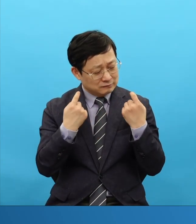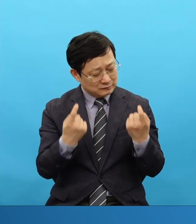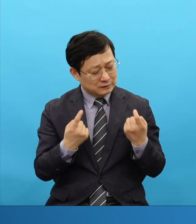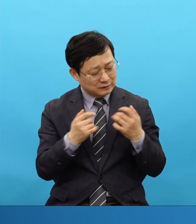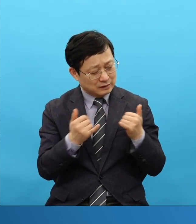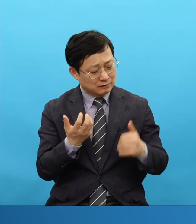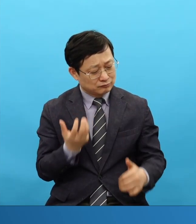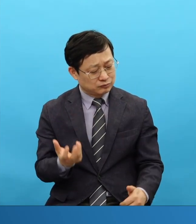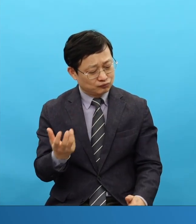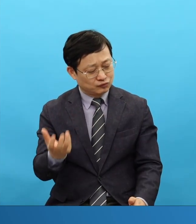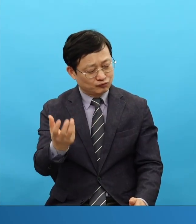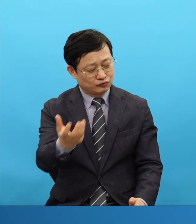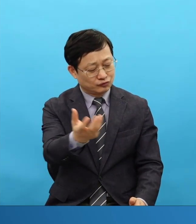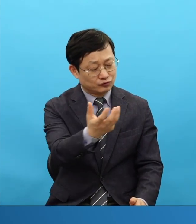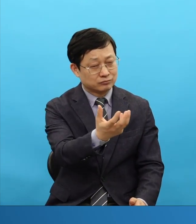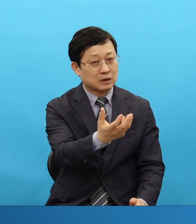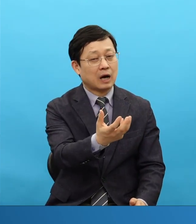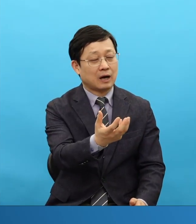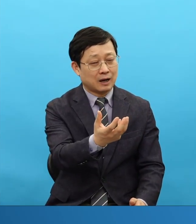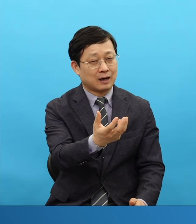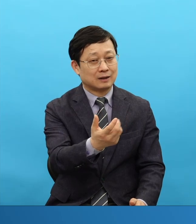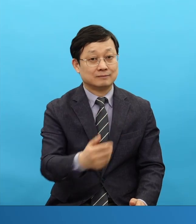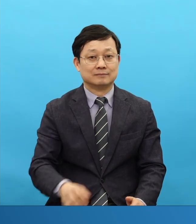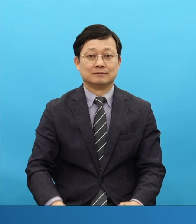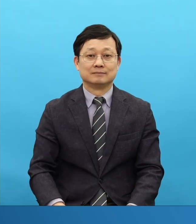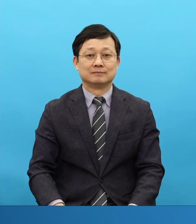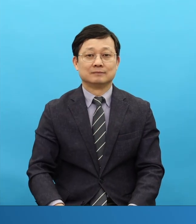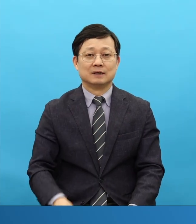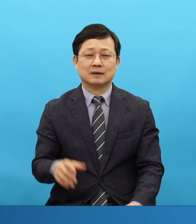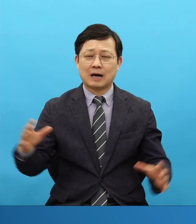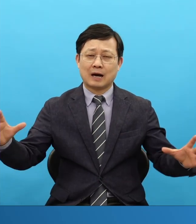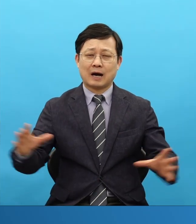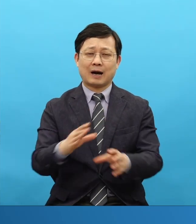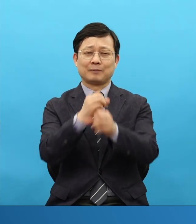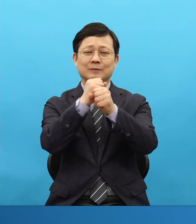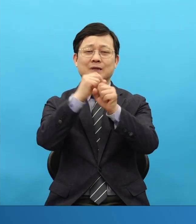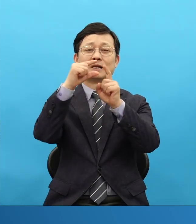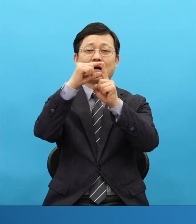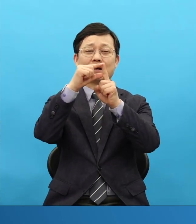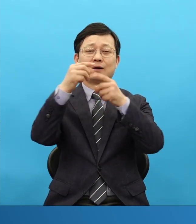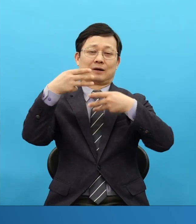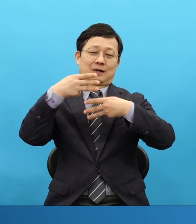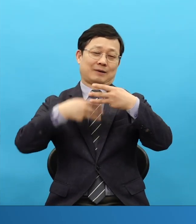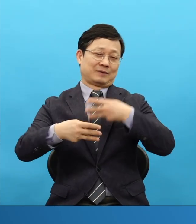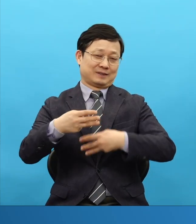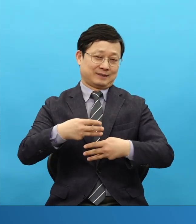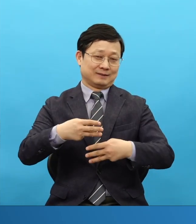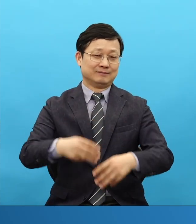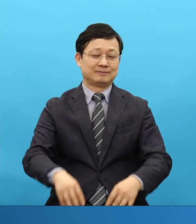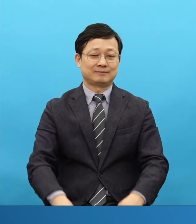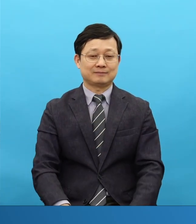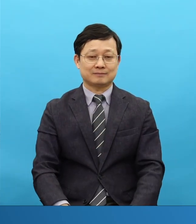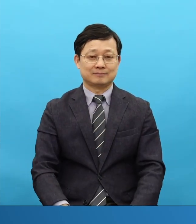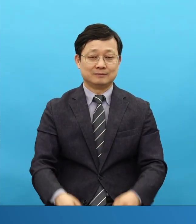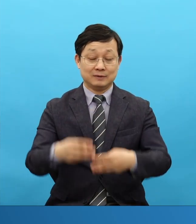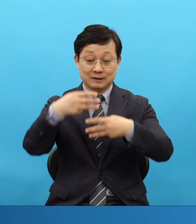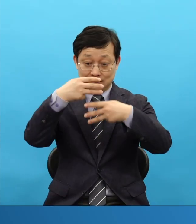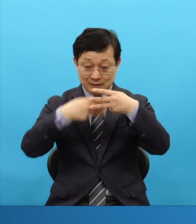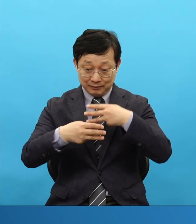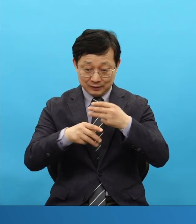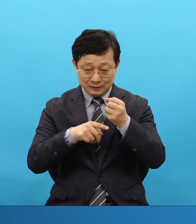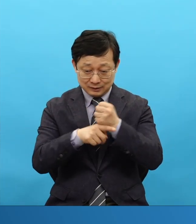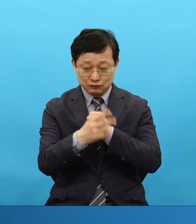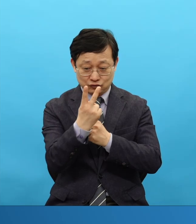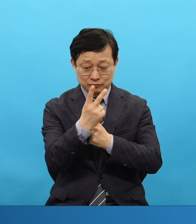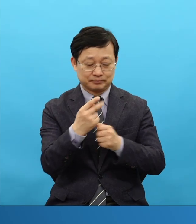为客旅。 어떤 면에서는 그 단어를 보고 렘넌트라고 합니다. 中国意义上，这个词汇也称呼是 렘넌트는 remnant。 두 가지 뜻이 있습니다.